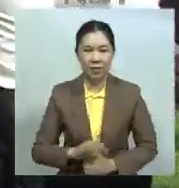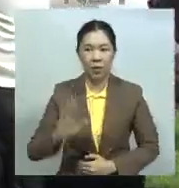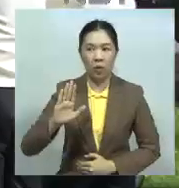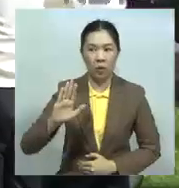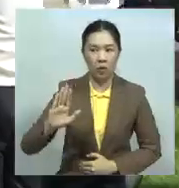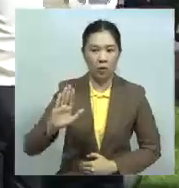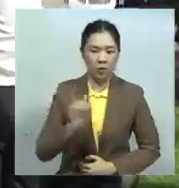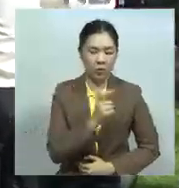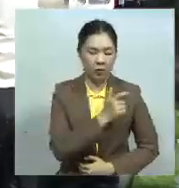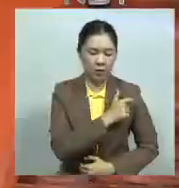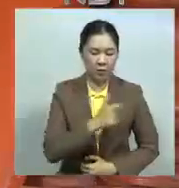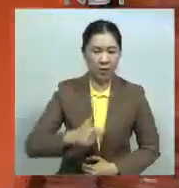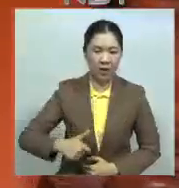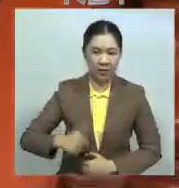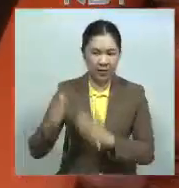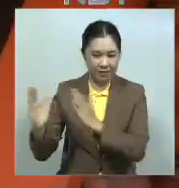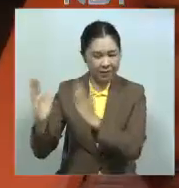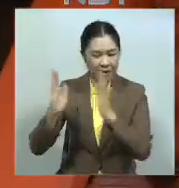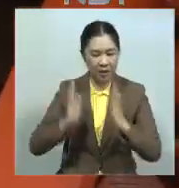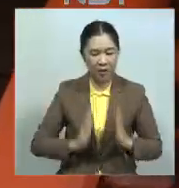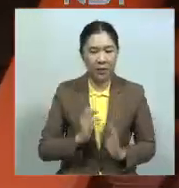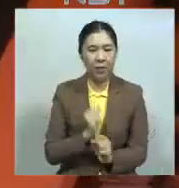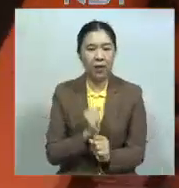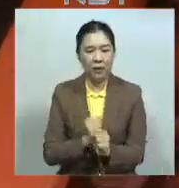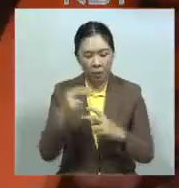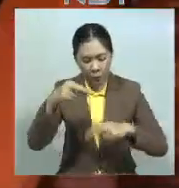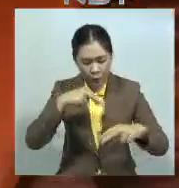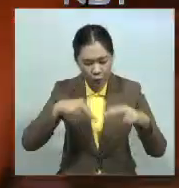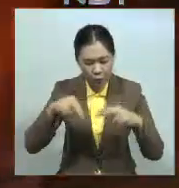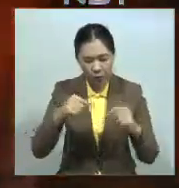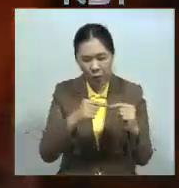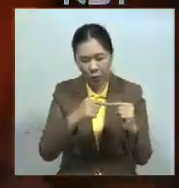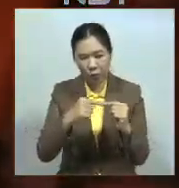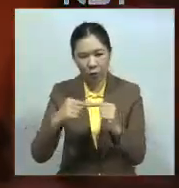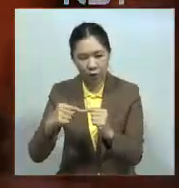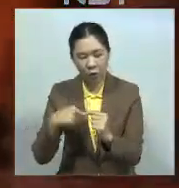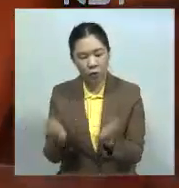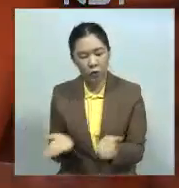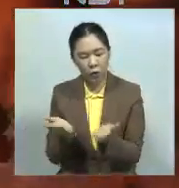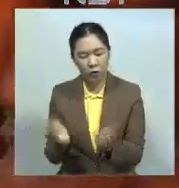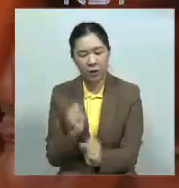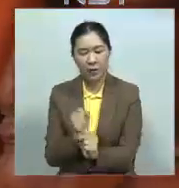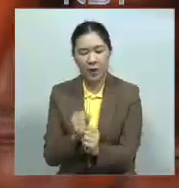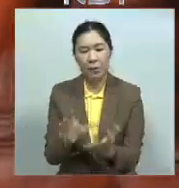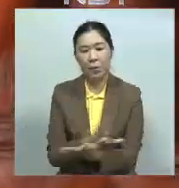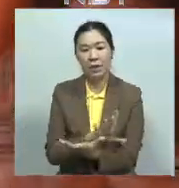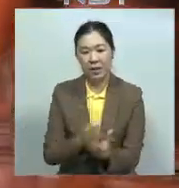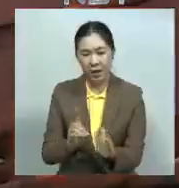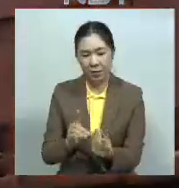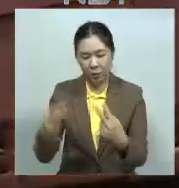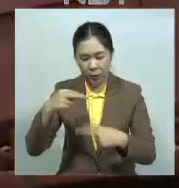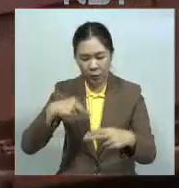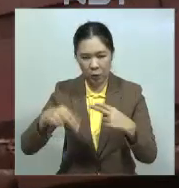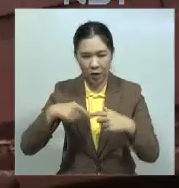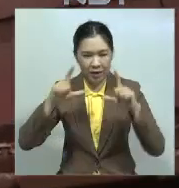ชดำรัสของพระบาทสมเด็จพระเจ้าอยู่หัวในการสืบสารรักษาต่อยอดมาส่งเสริมงานด้านวัฒนธรรมโดยการรักษา